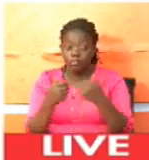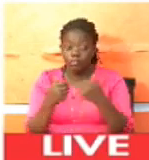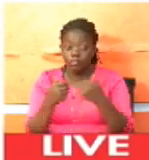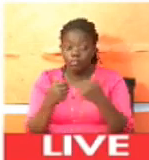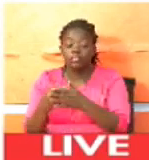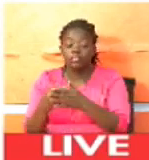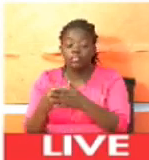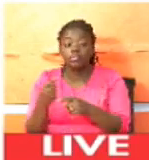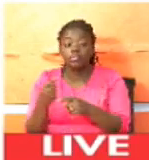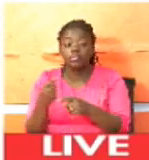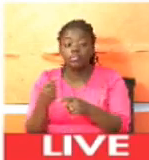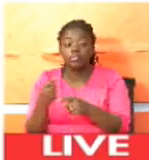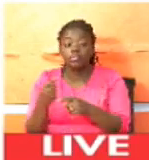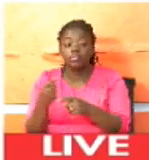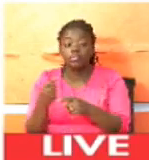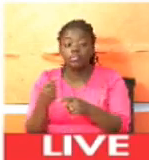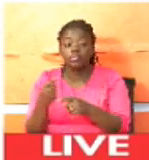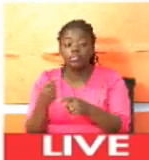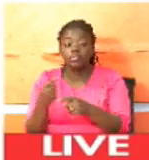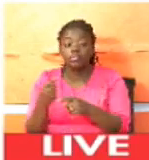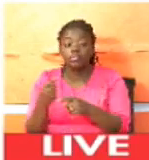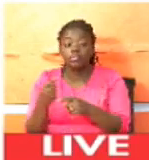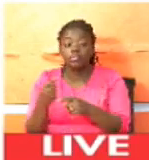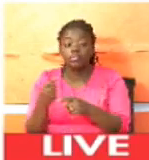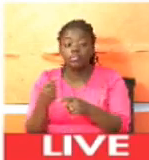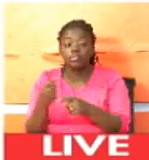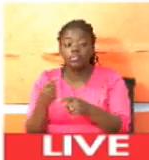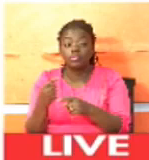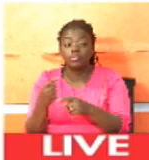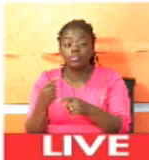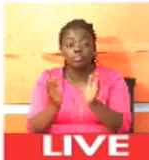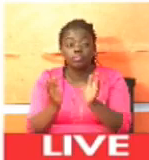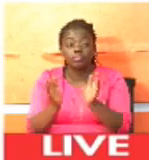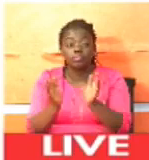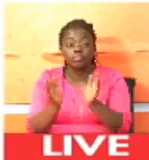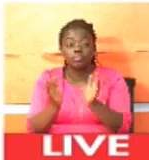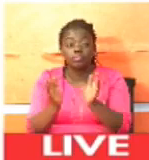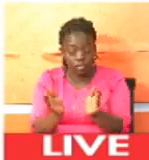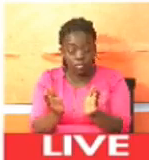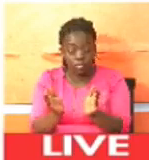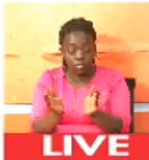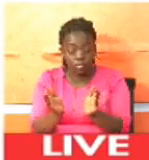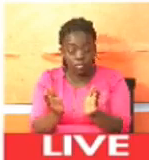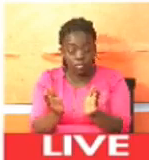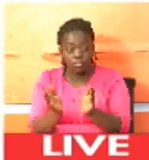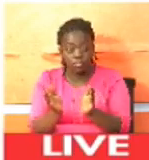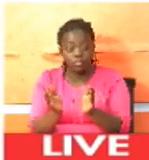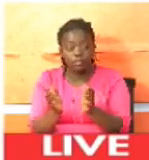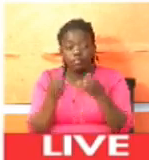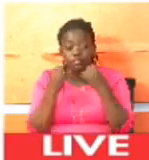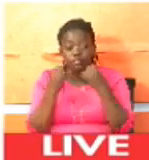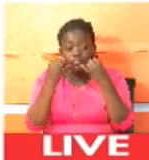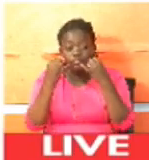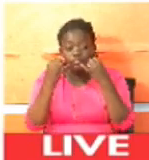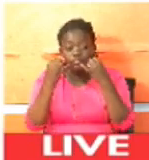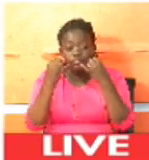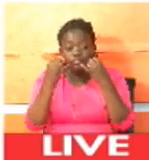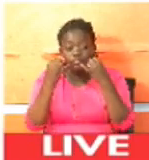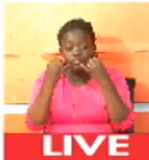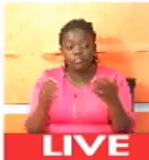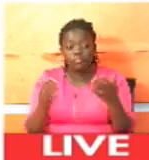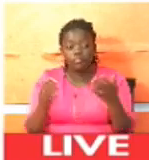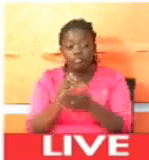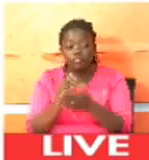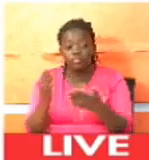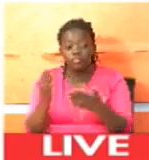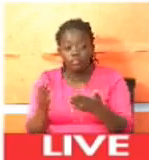musajja wange. Omukazi nengezaako omuyimirira nengezaako omuyimirira mutegeeza namugamba kituufu nali